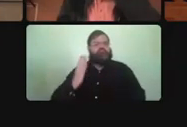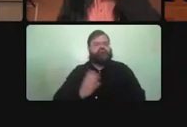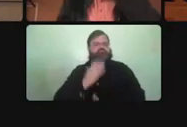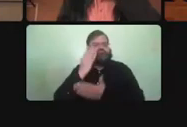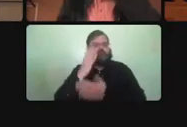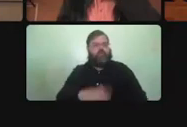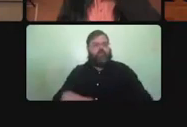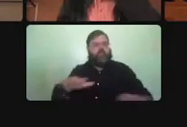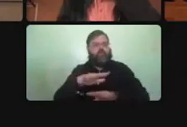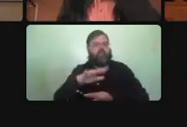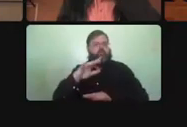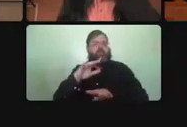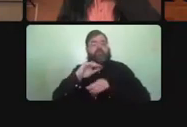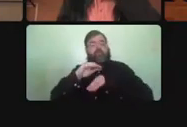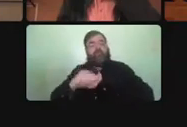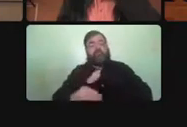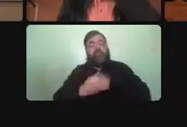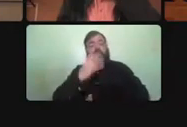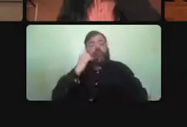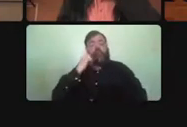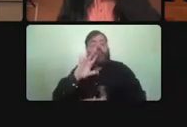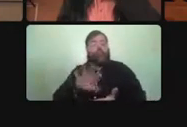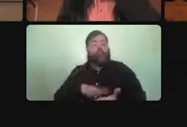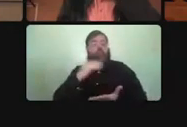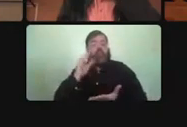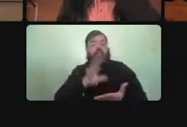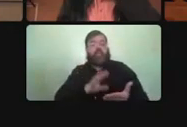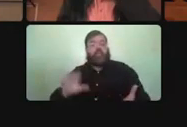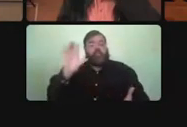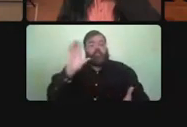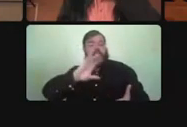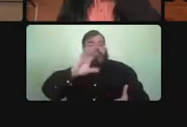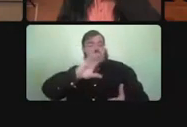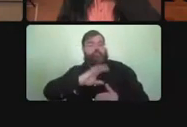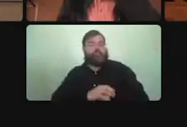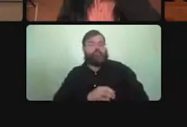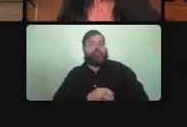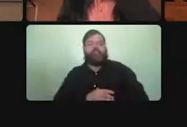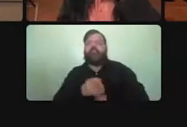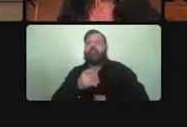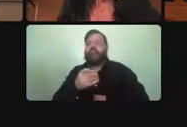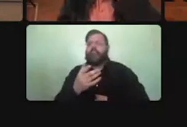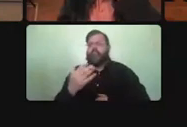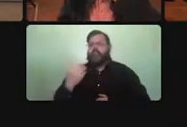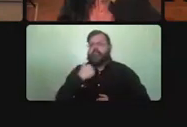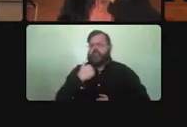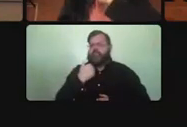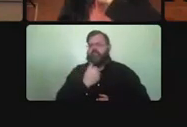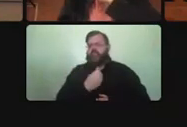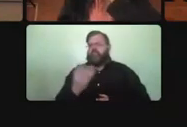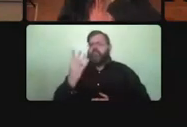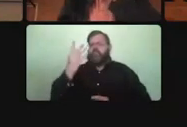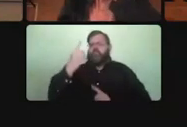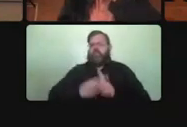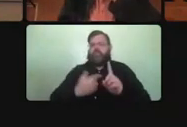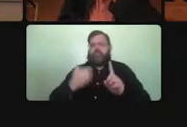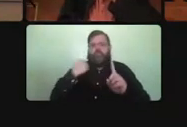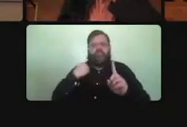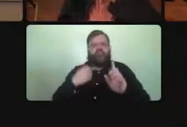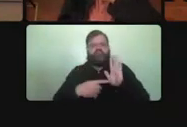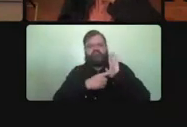tumebadilisha. Na pia tumeweza kufungua kituo cha mafunzo.